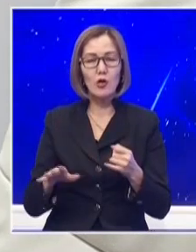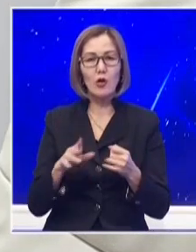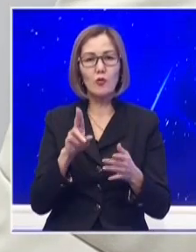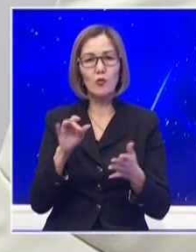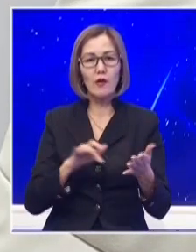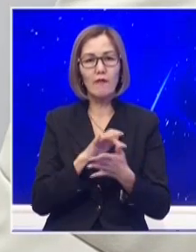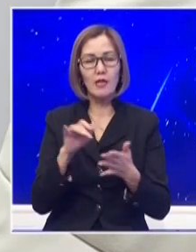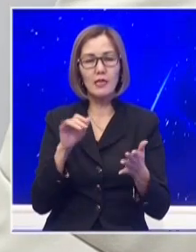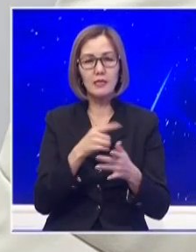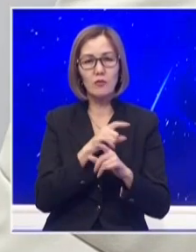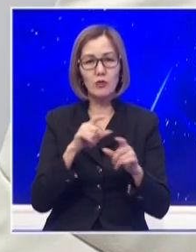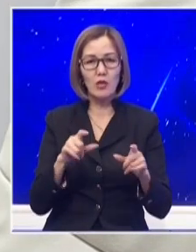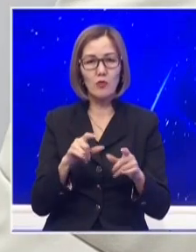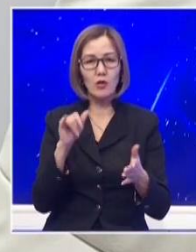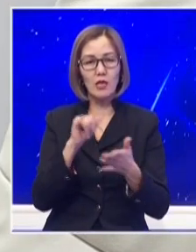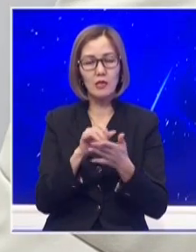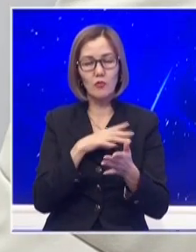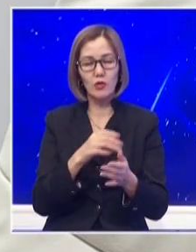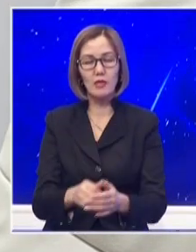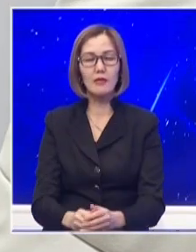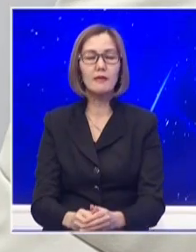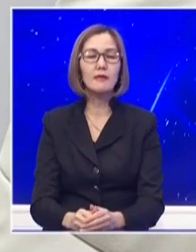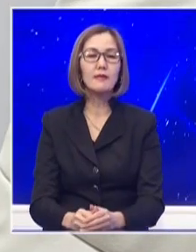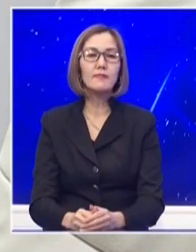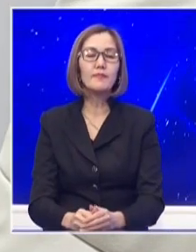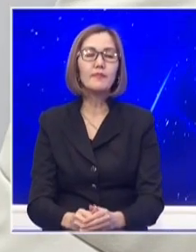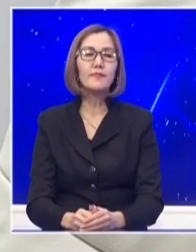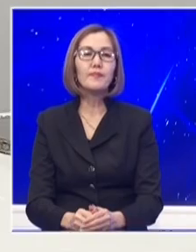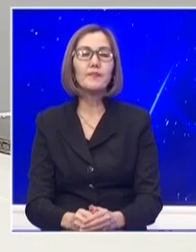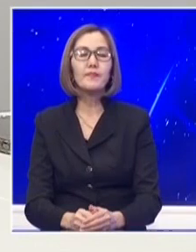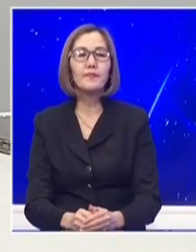аудандарында Қонаев қаласының орталық ауруханаларында орнатылған.